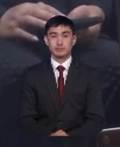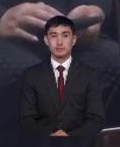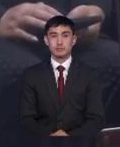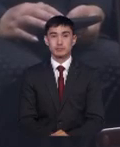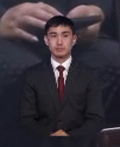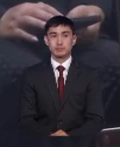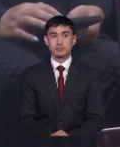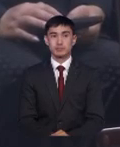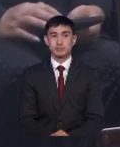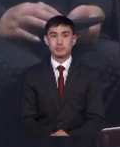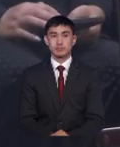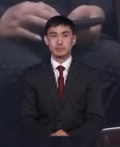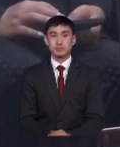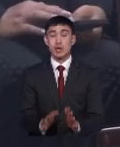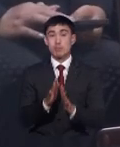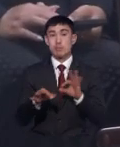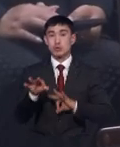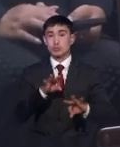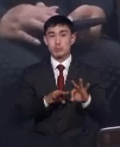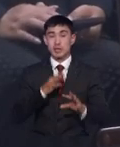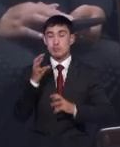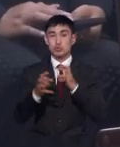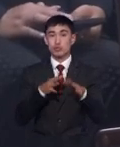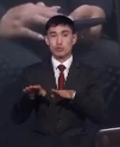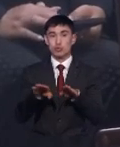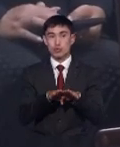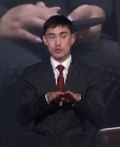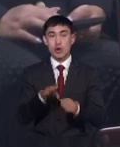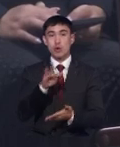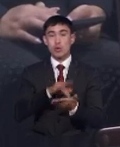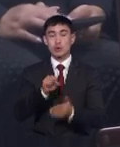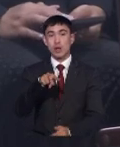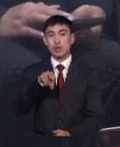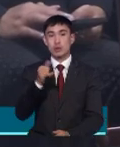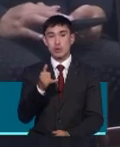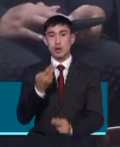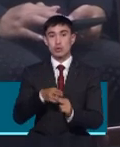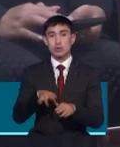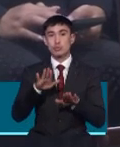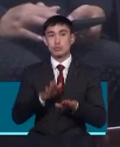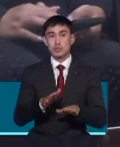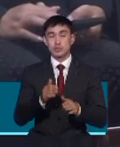Есть большой мегапроект международного уровня, это город Алатау, который будет расположен,